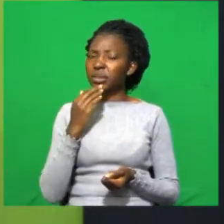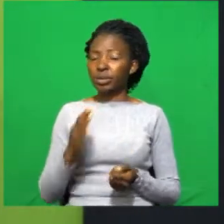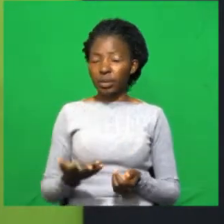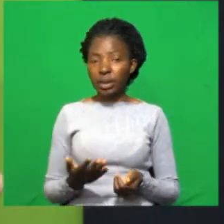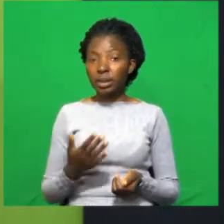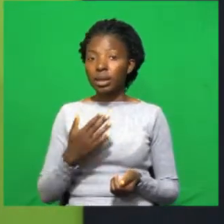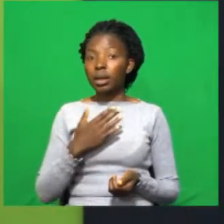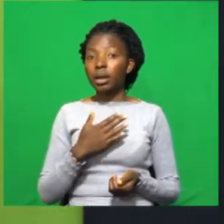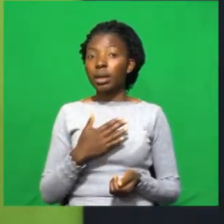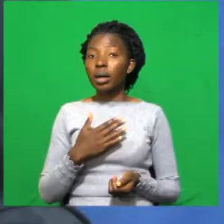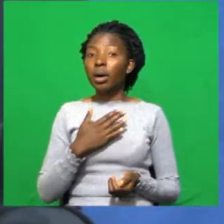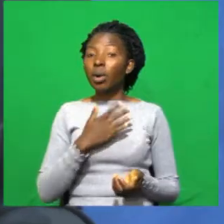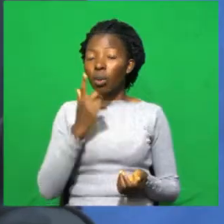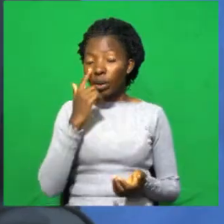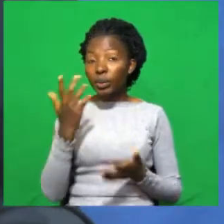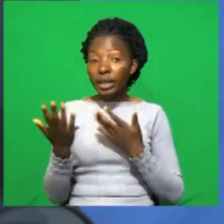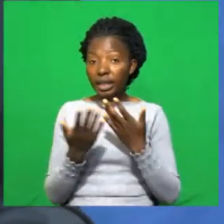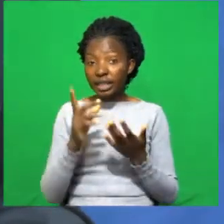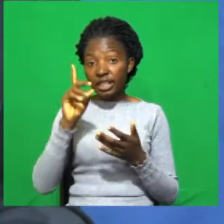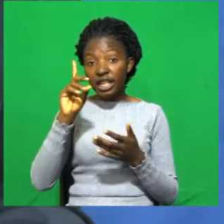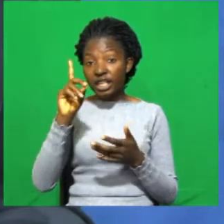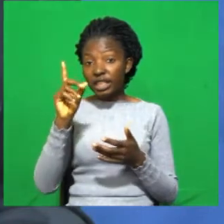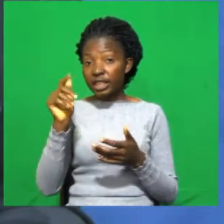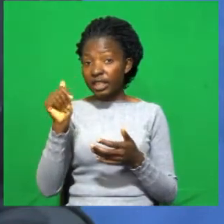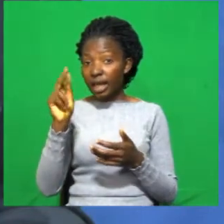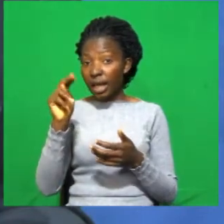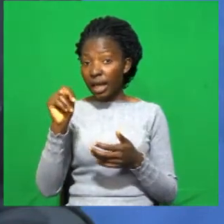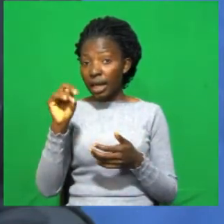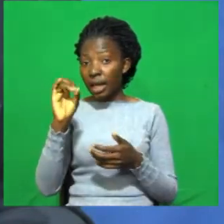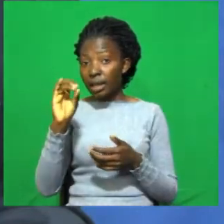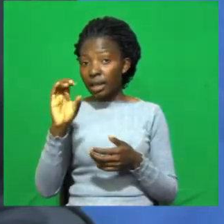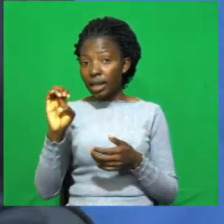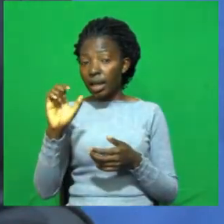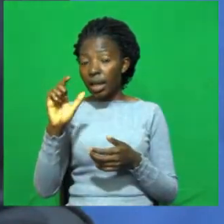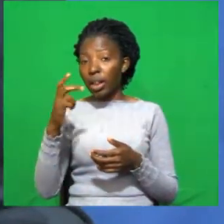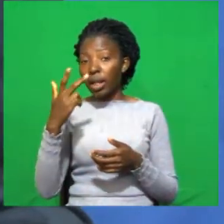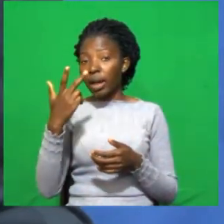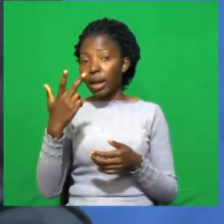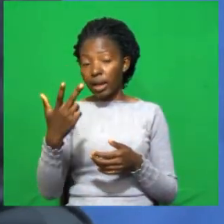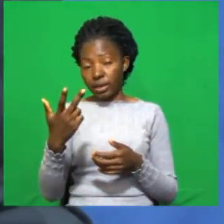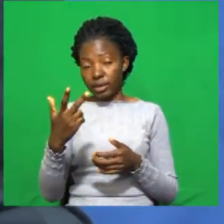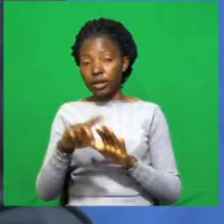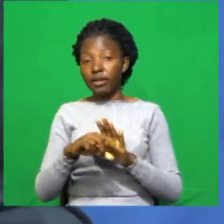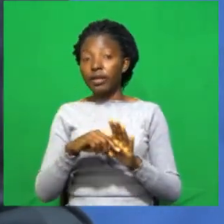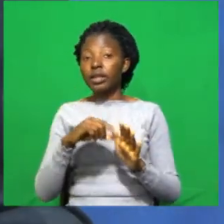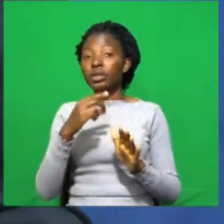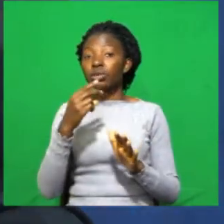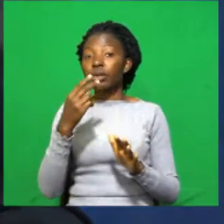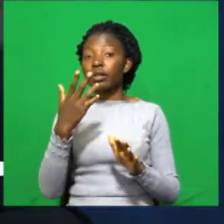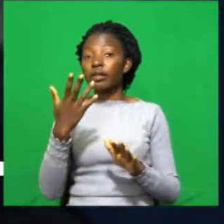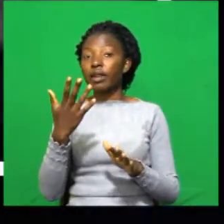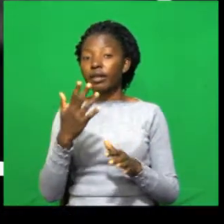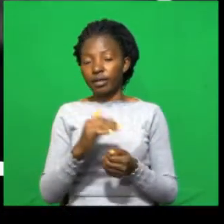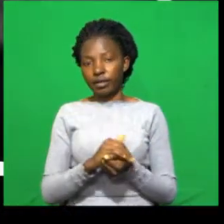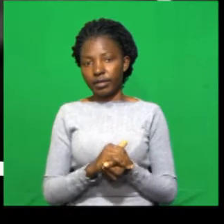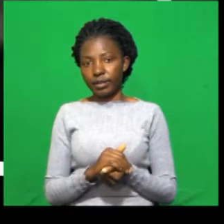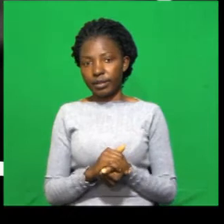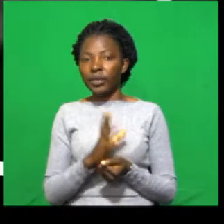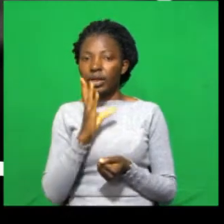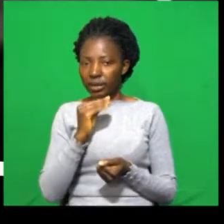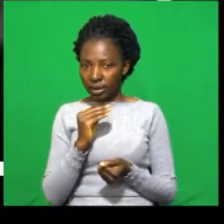Now regerati tikaverenga kuna Daniel 8. Daniel 8. Verenga 18. Pavhesi ya 25. Iverenge 18.